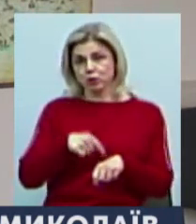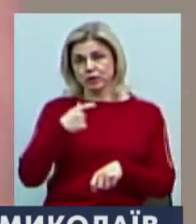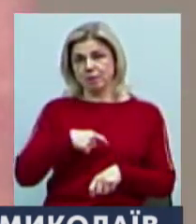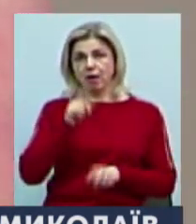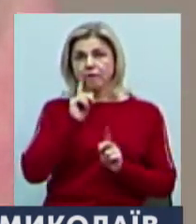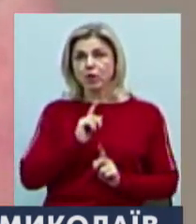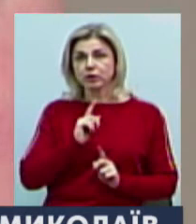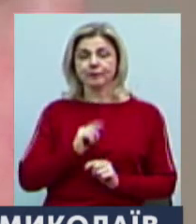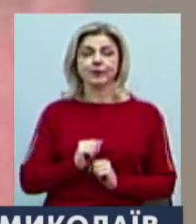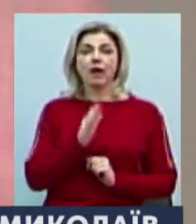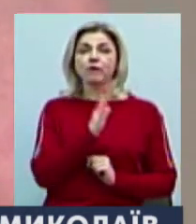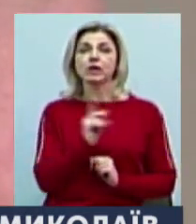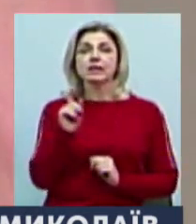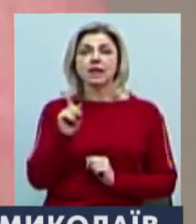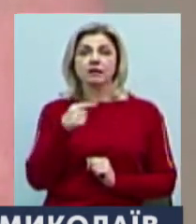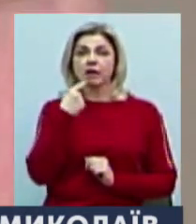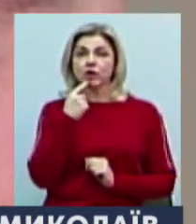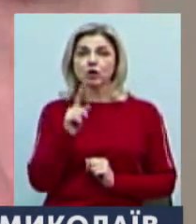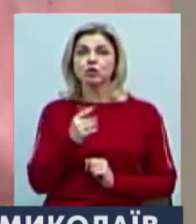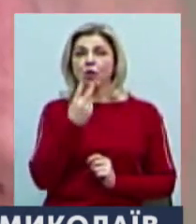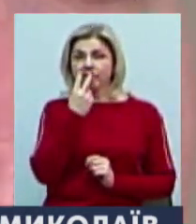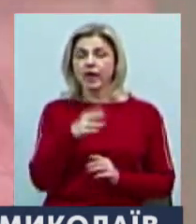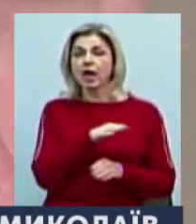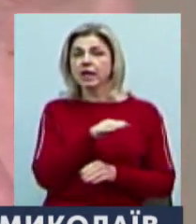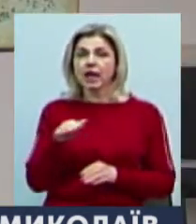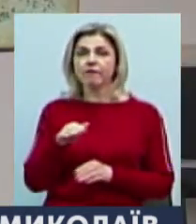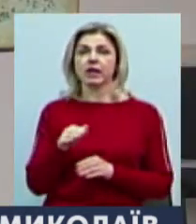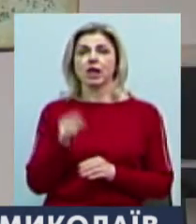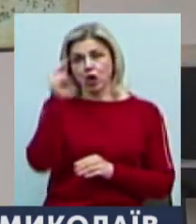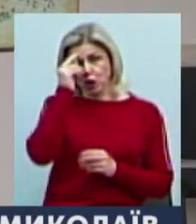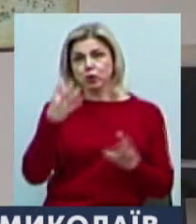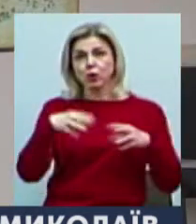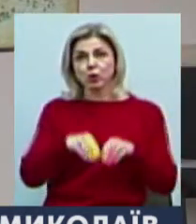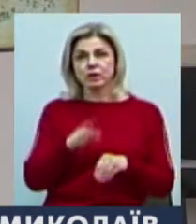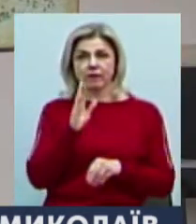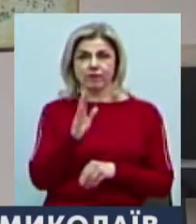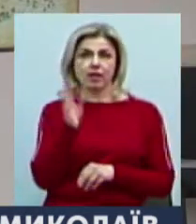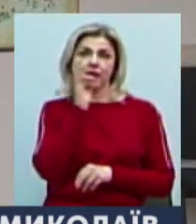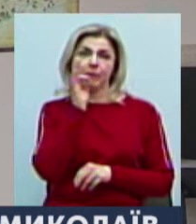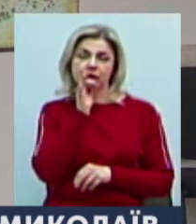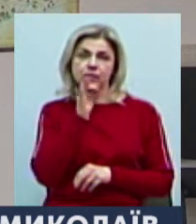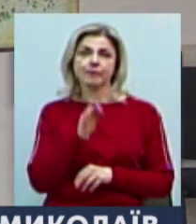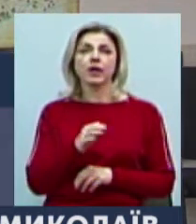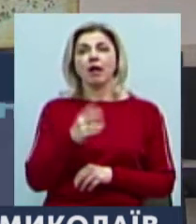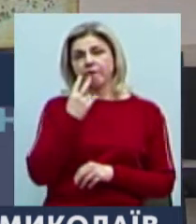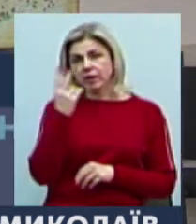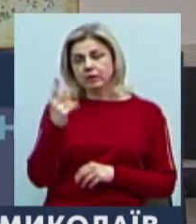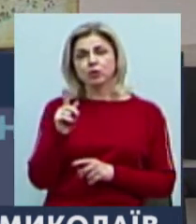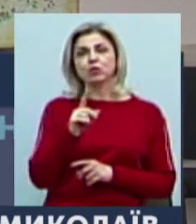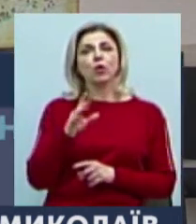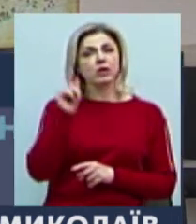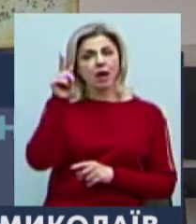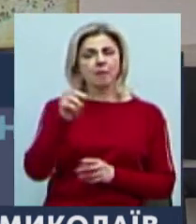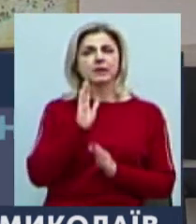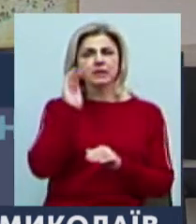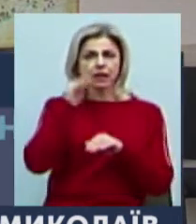комфортно. Володимир Заєць каже, бачив рівень інклюзії у Німеччині. Вони цілий день взаємодіють з